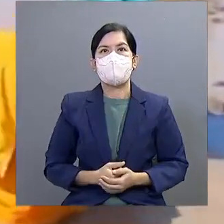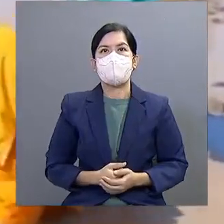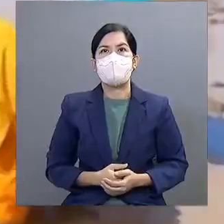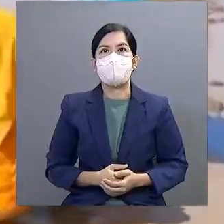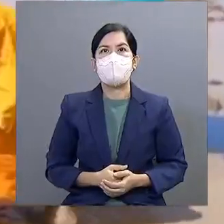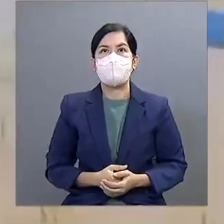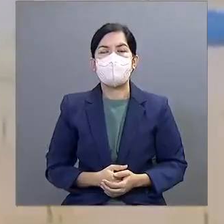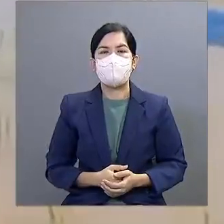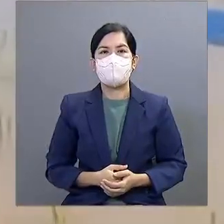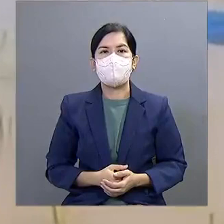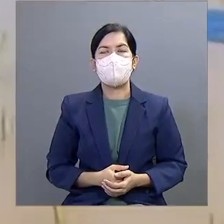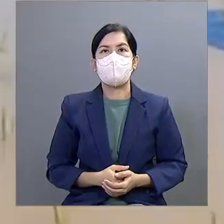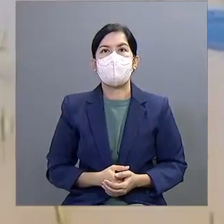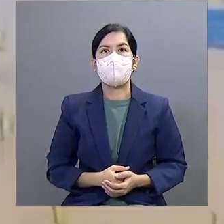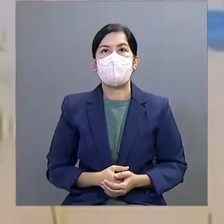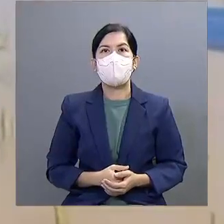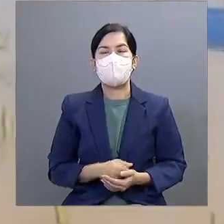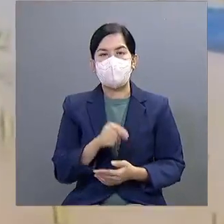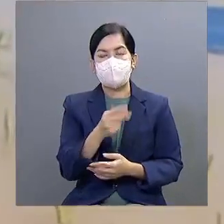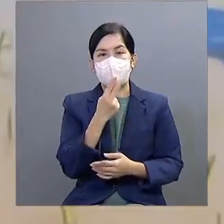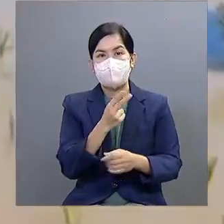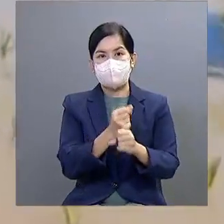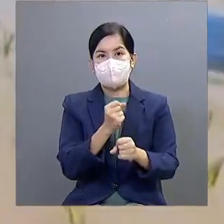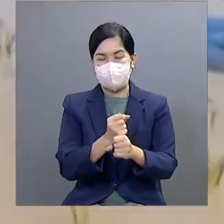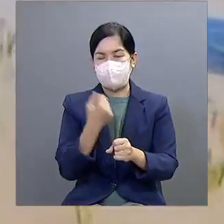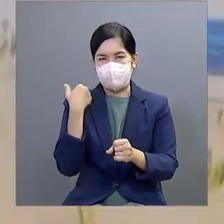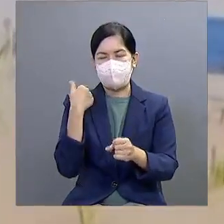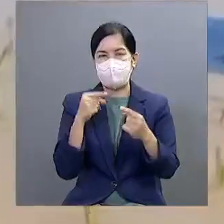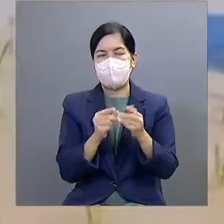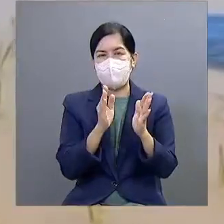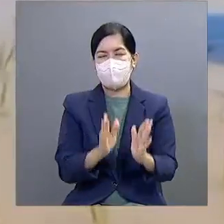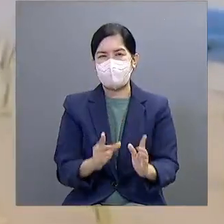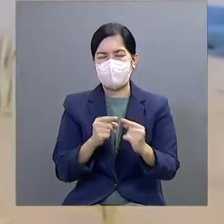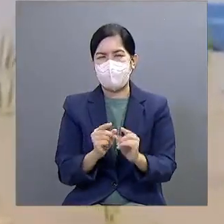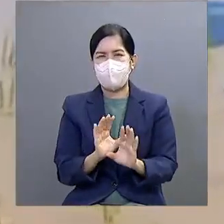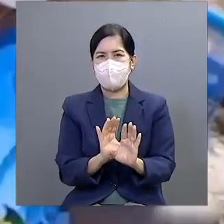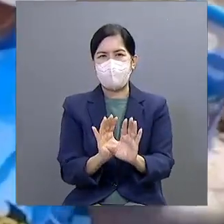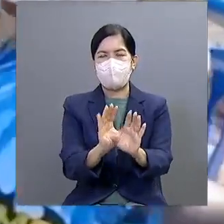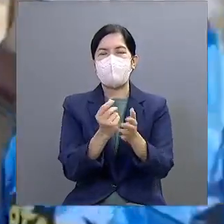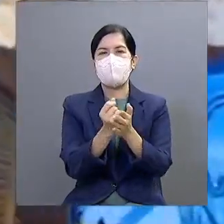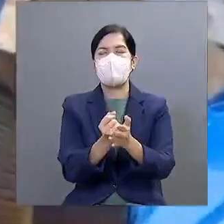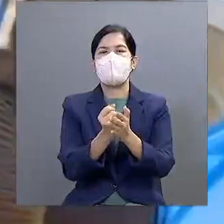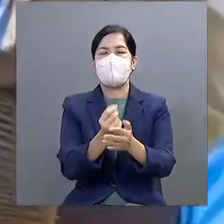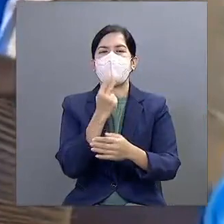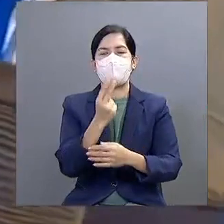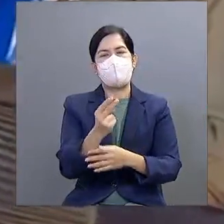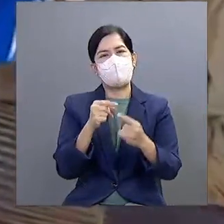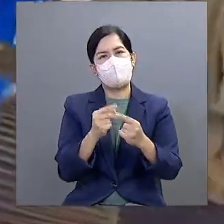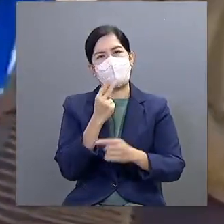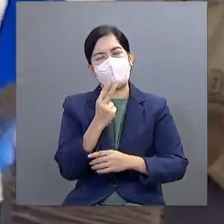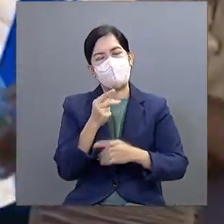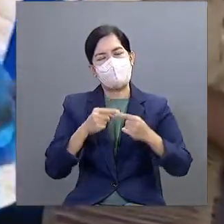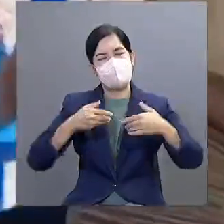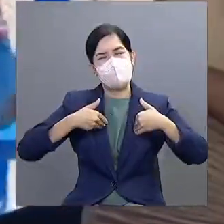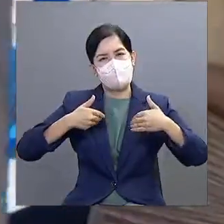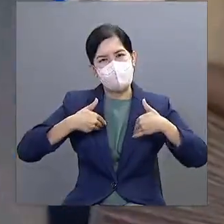โอ้งานนี้มากันหมดเลยค่ะคุณผู้ชมคะบรรยากาศกิจกรรมเต็มไปด้วยความน่ารักสนุกสนานสามัคคี